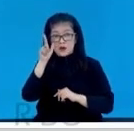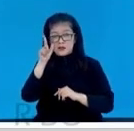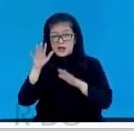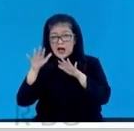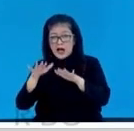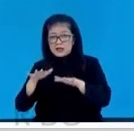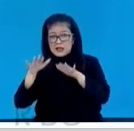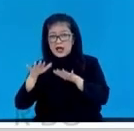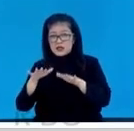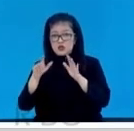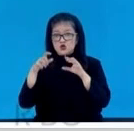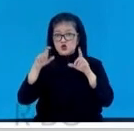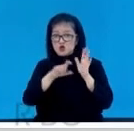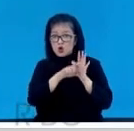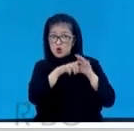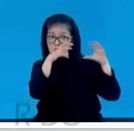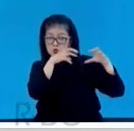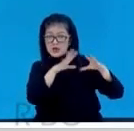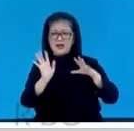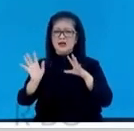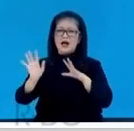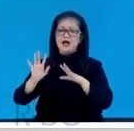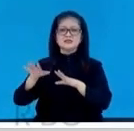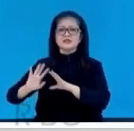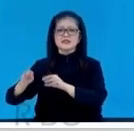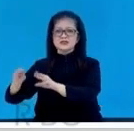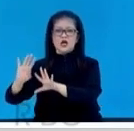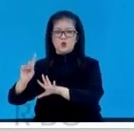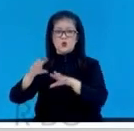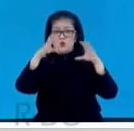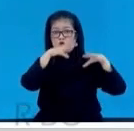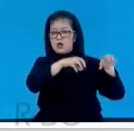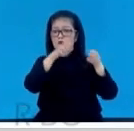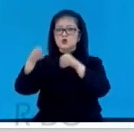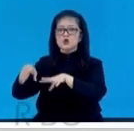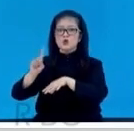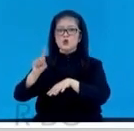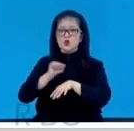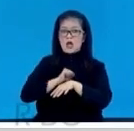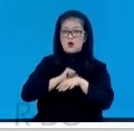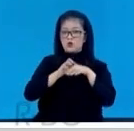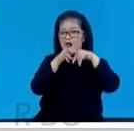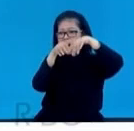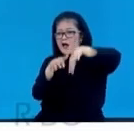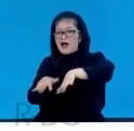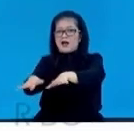dan muncul hujan sebaiknya minggir dulu. Minggir dulu karena kita khawatir ada lahar dingin. Maka dari itu